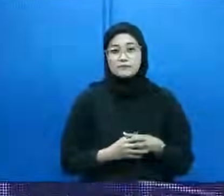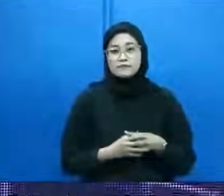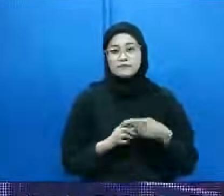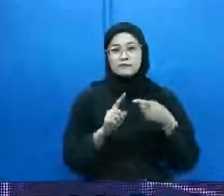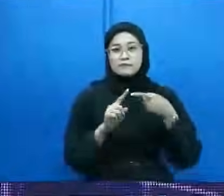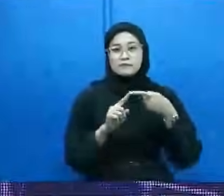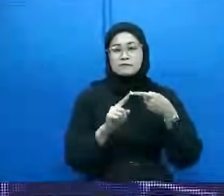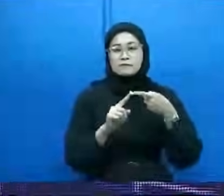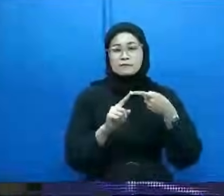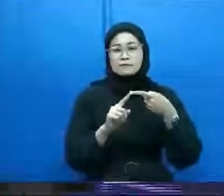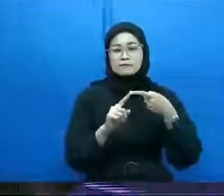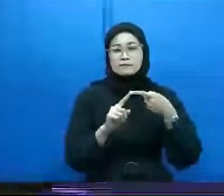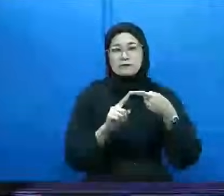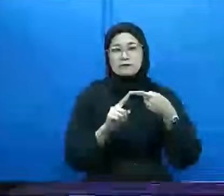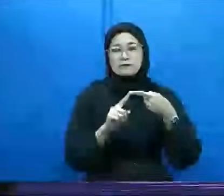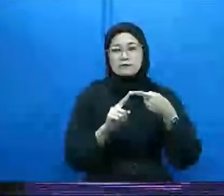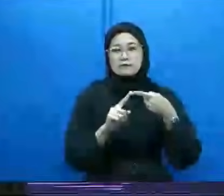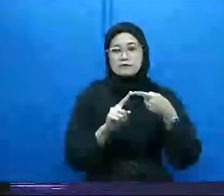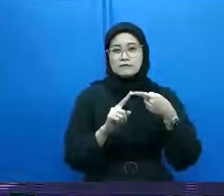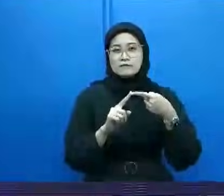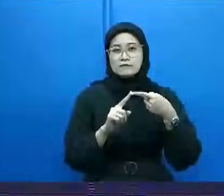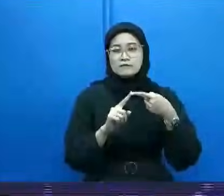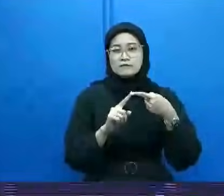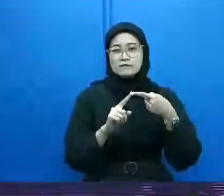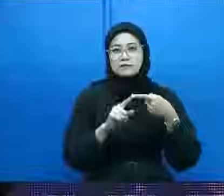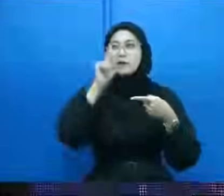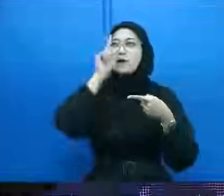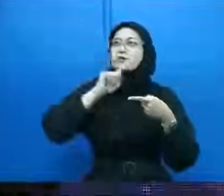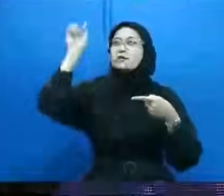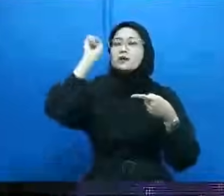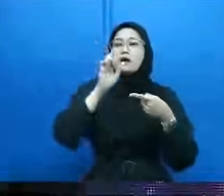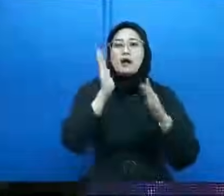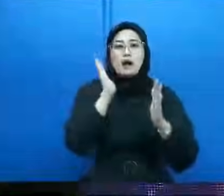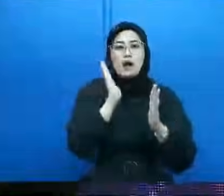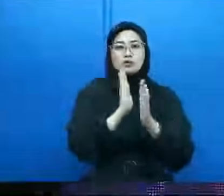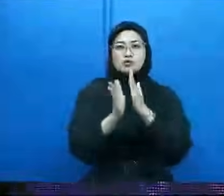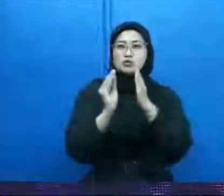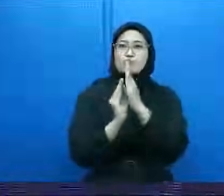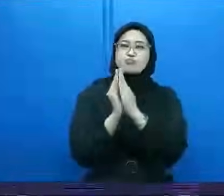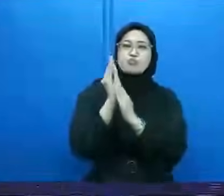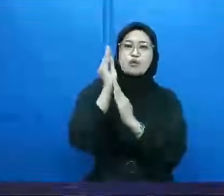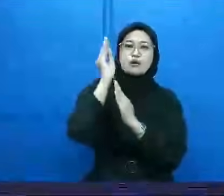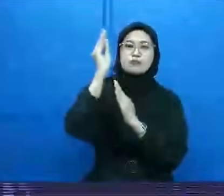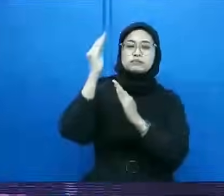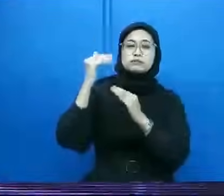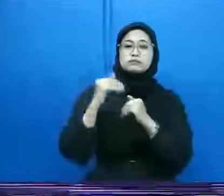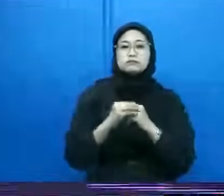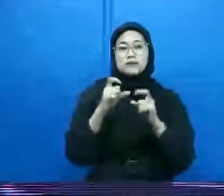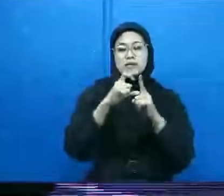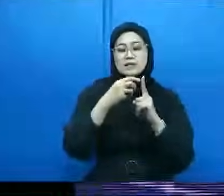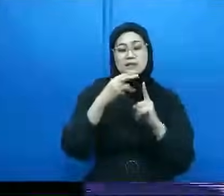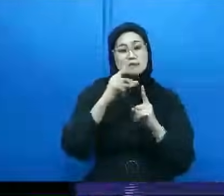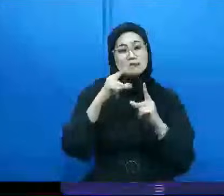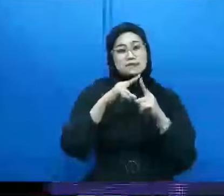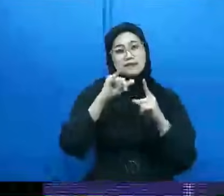langsung disebut oleh Allah akan mendapatkan derajat tertinggi. Derajat tertinggi dari manusia biasa yang